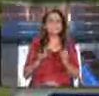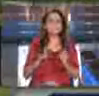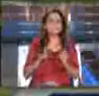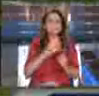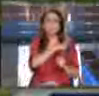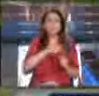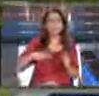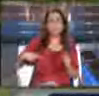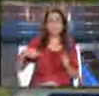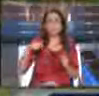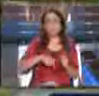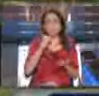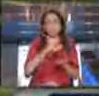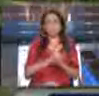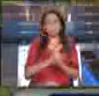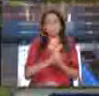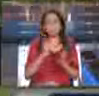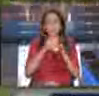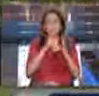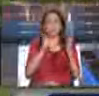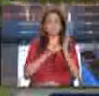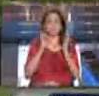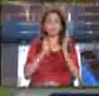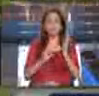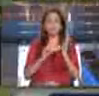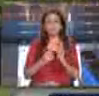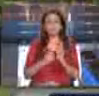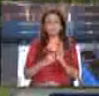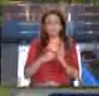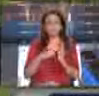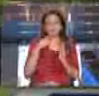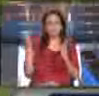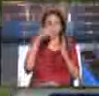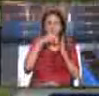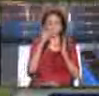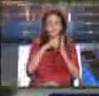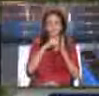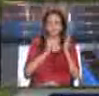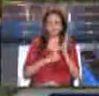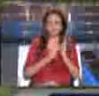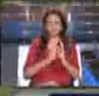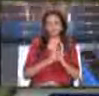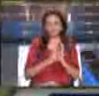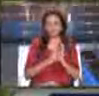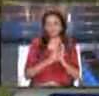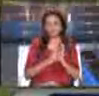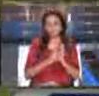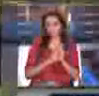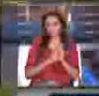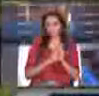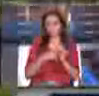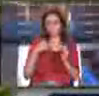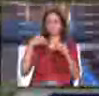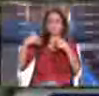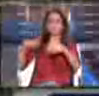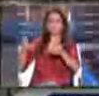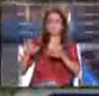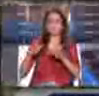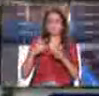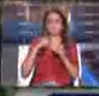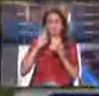الدوله. الدوله قادره، قانون الدوله قادره. ليه بقى؟ ليه؟ زي ما نادر قال، لو احنا سيبنا الموضوع عايم وسايب.